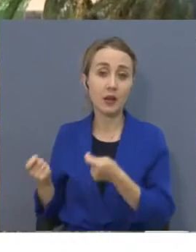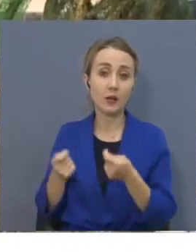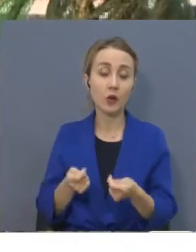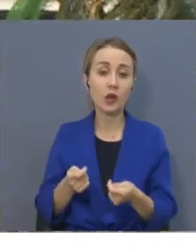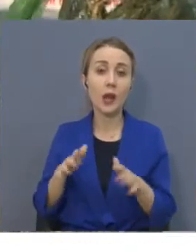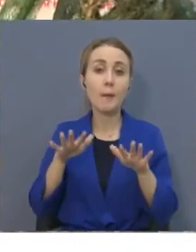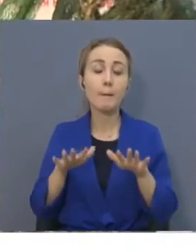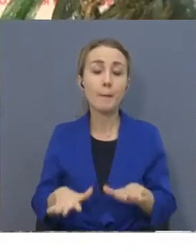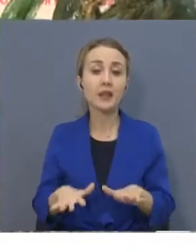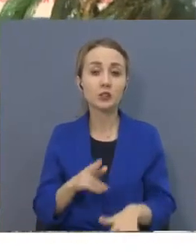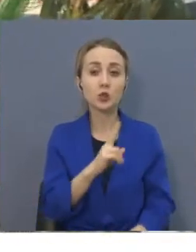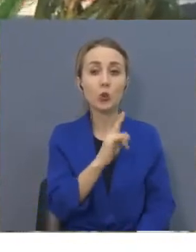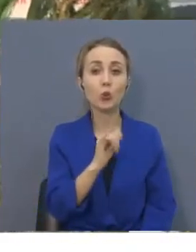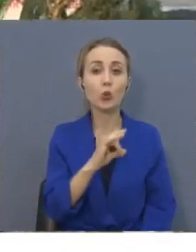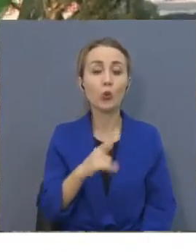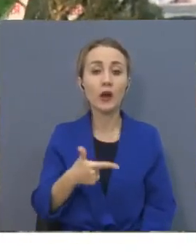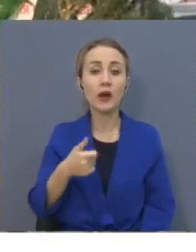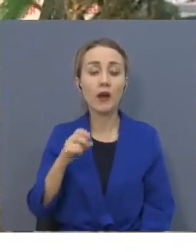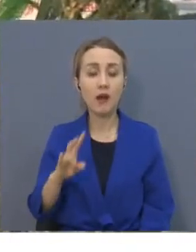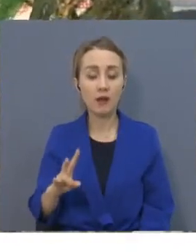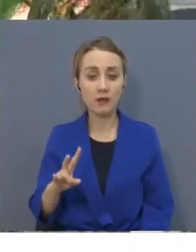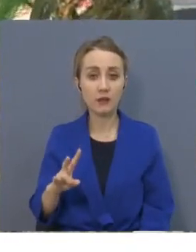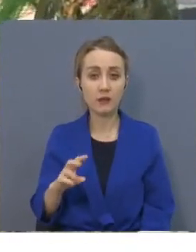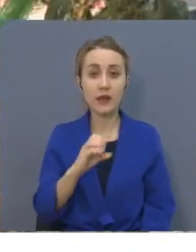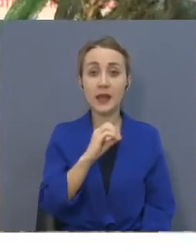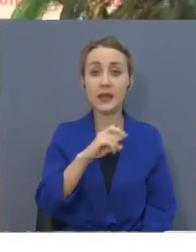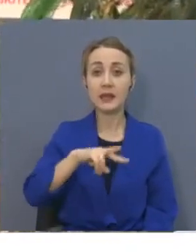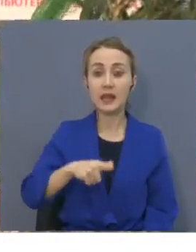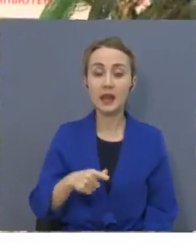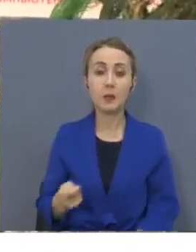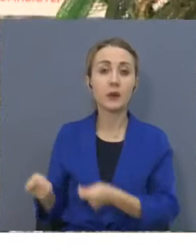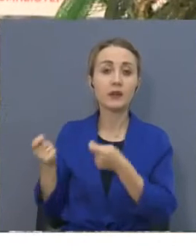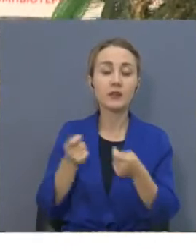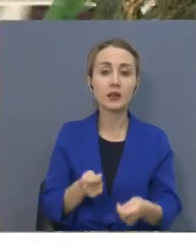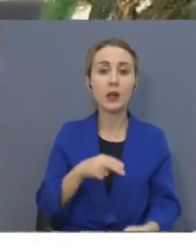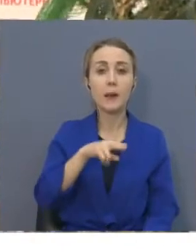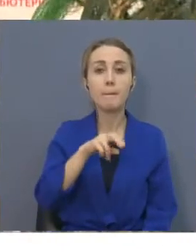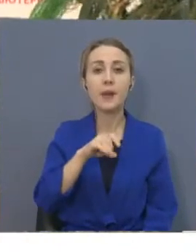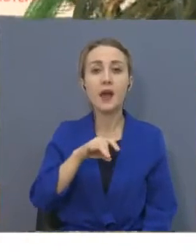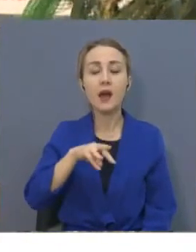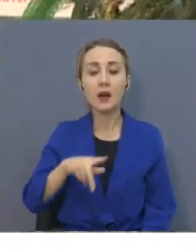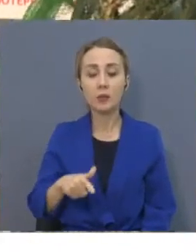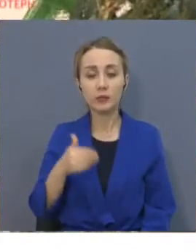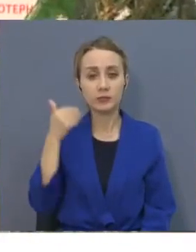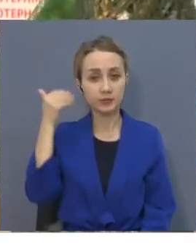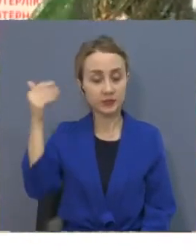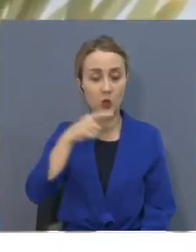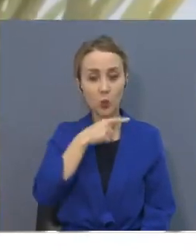Курганской области, а ель привезли мы с Перми. Пермского